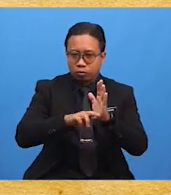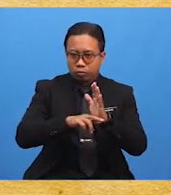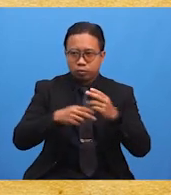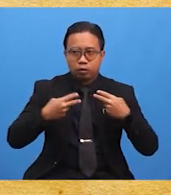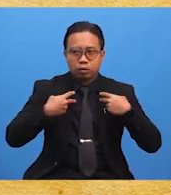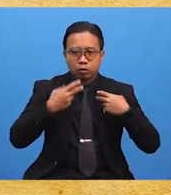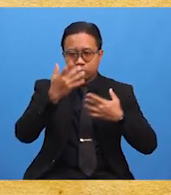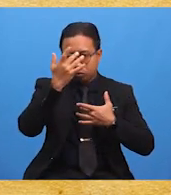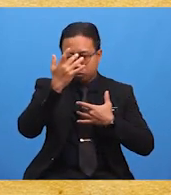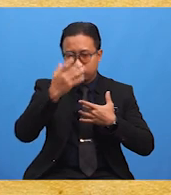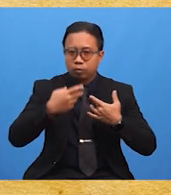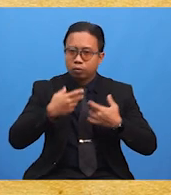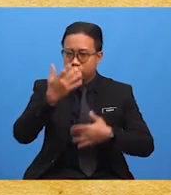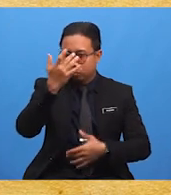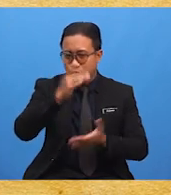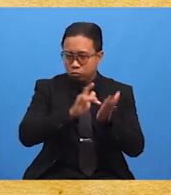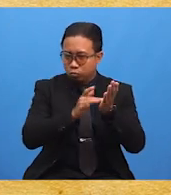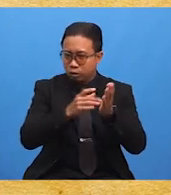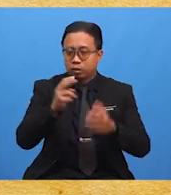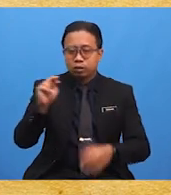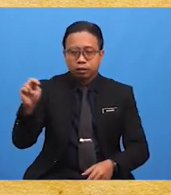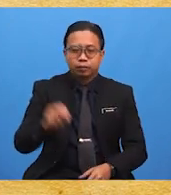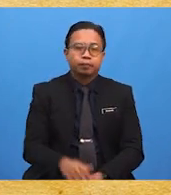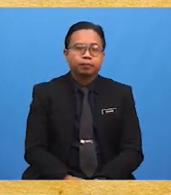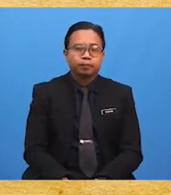mengawal wabak penyakit tersebut.